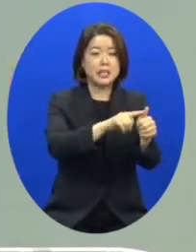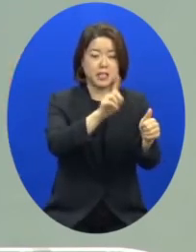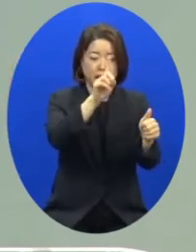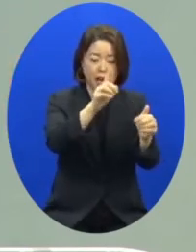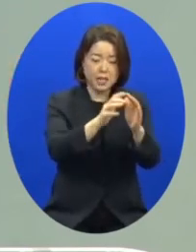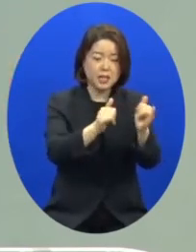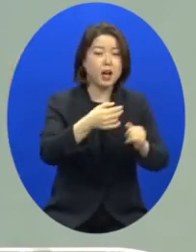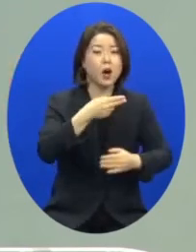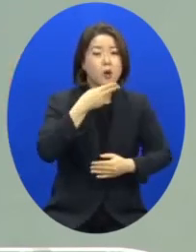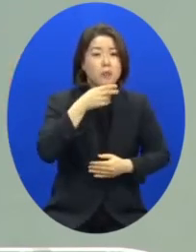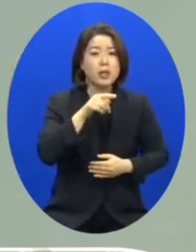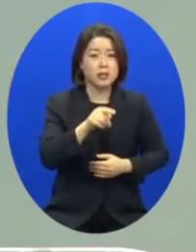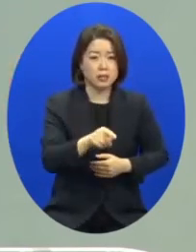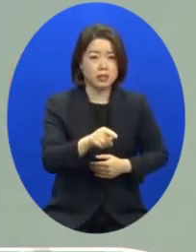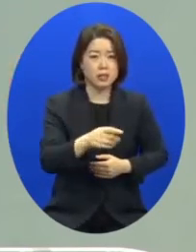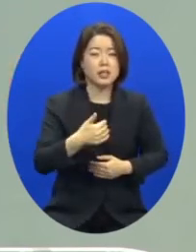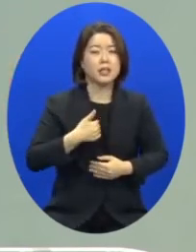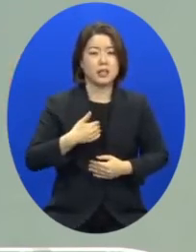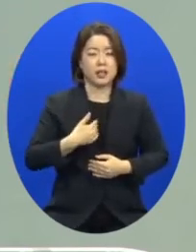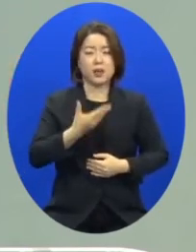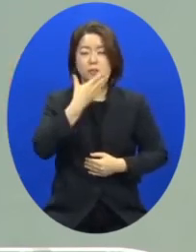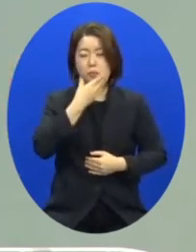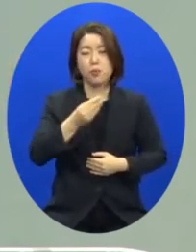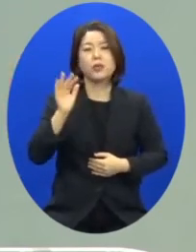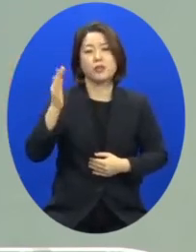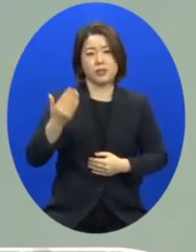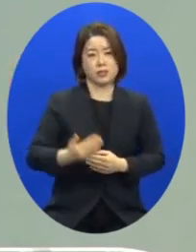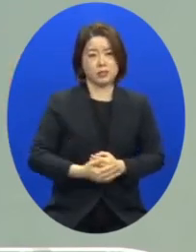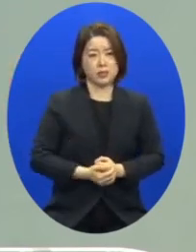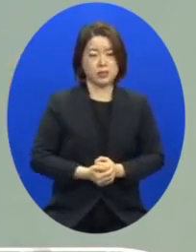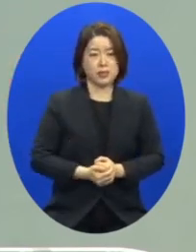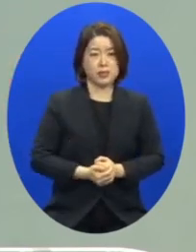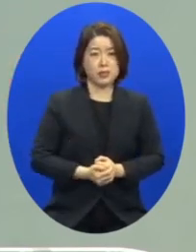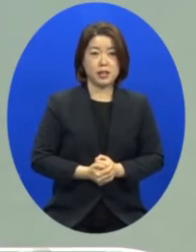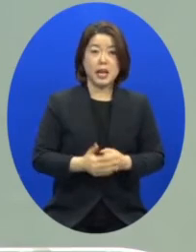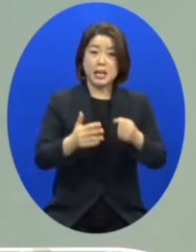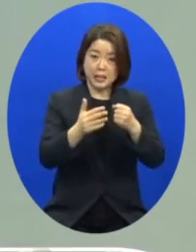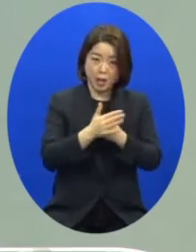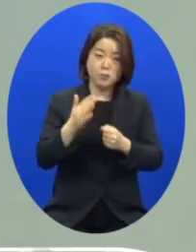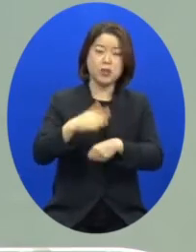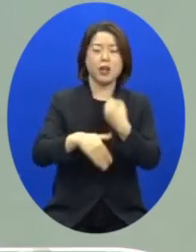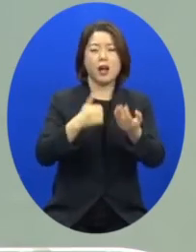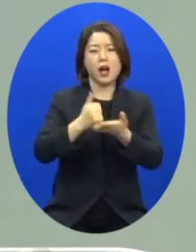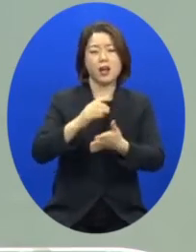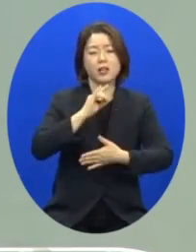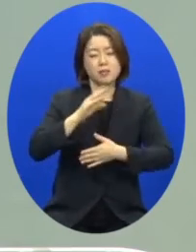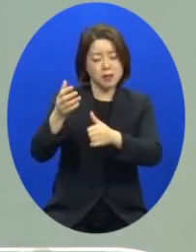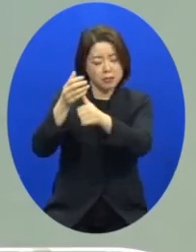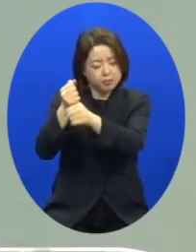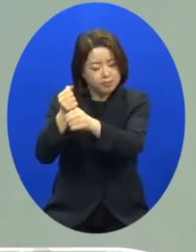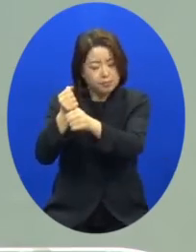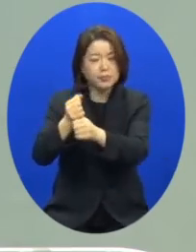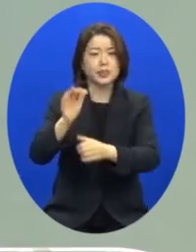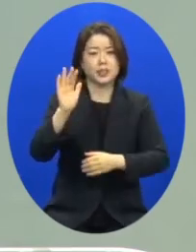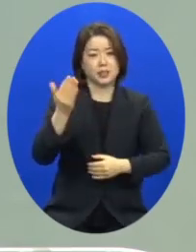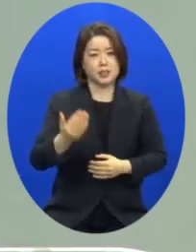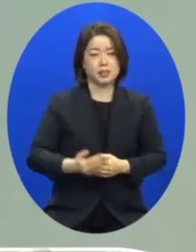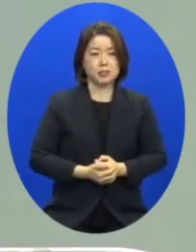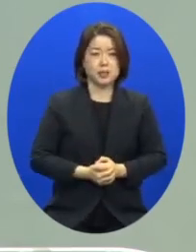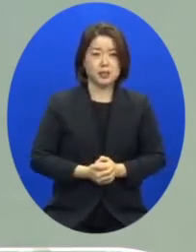한 사람도 없다는 것이 저에겐 보기 였어요 그래서 하나님만 붙잡게 된 겁니다